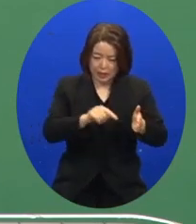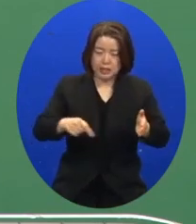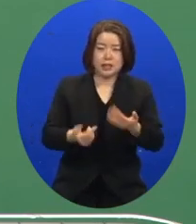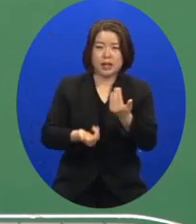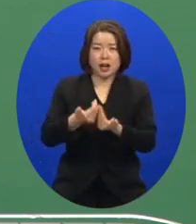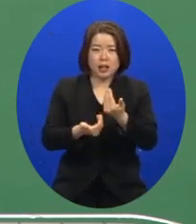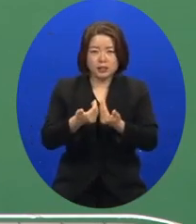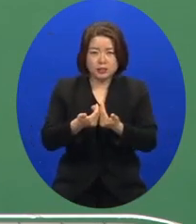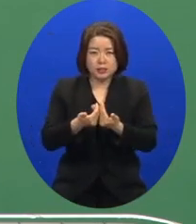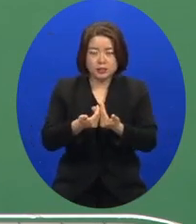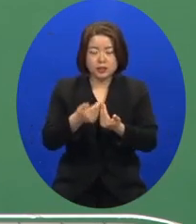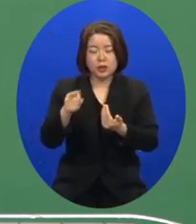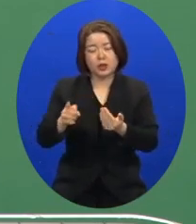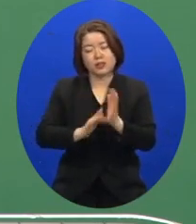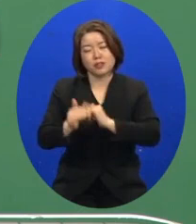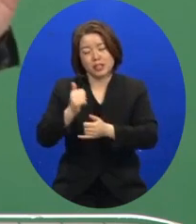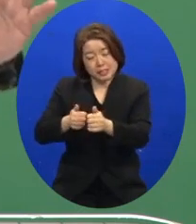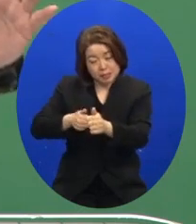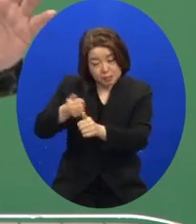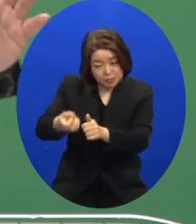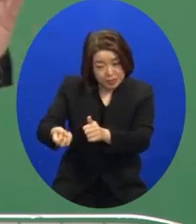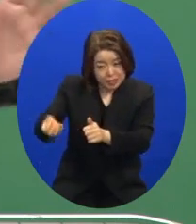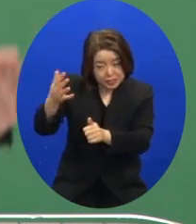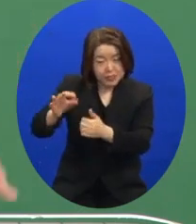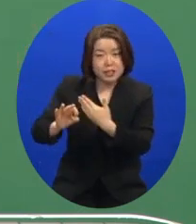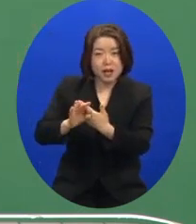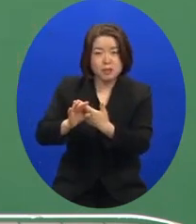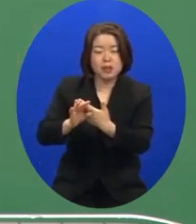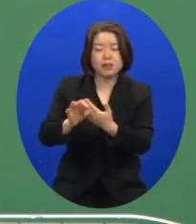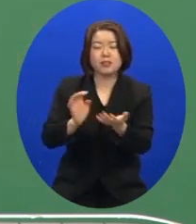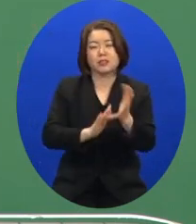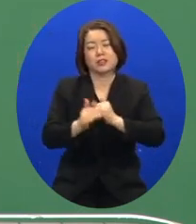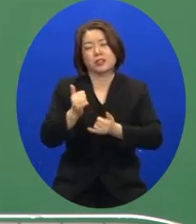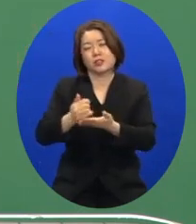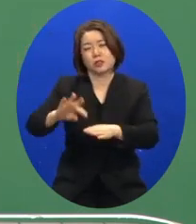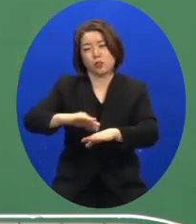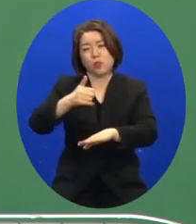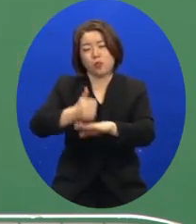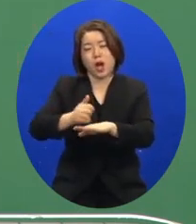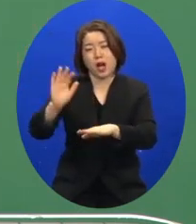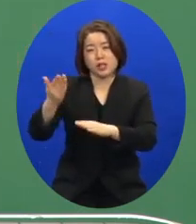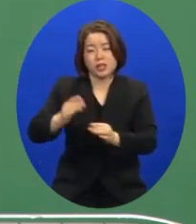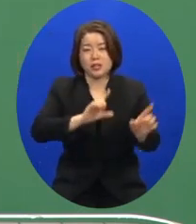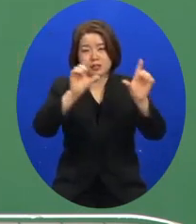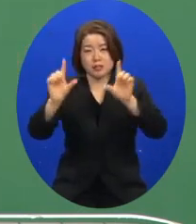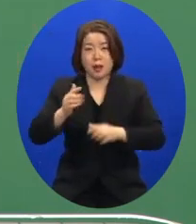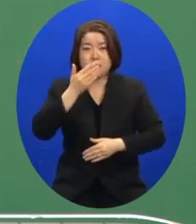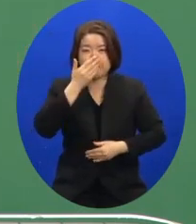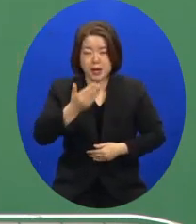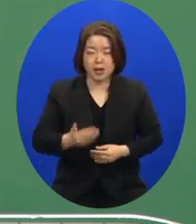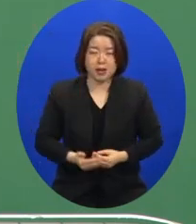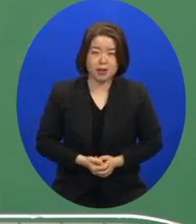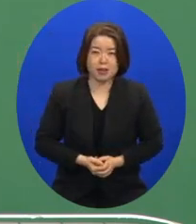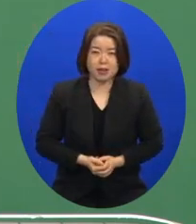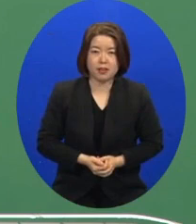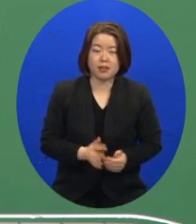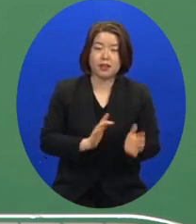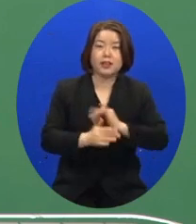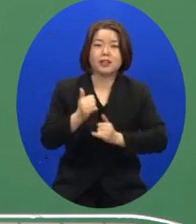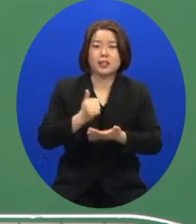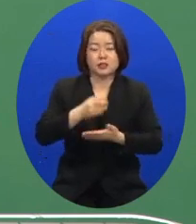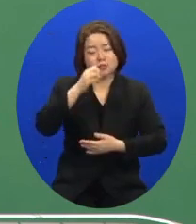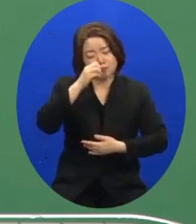승리하시면 예수님께서 왕 되신 자의 삶을 살게 되는 것입니다. 예수님은 그저